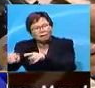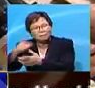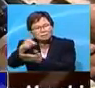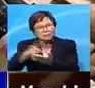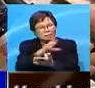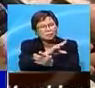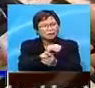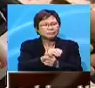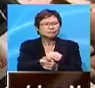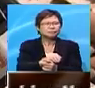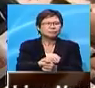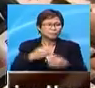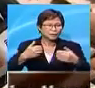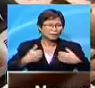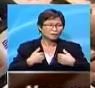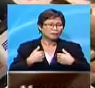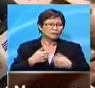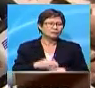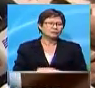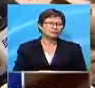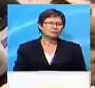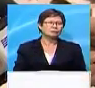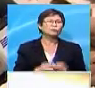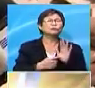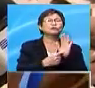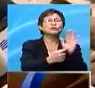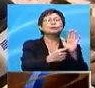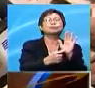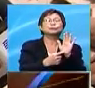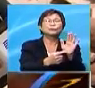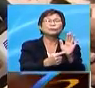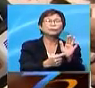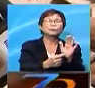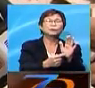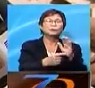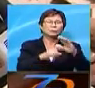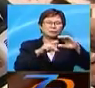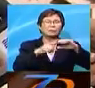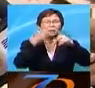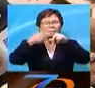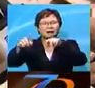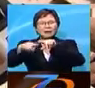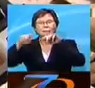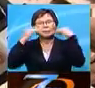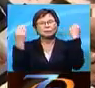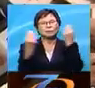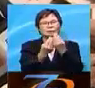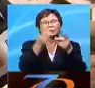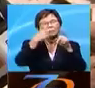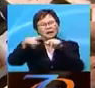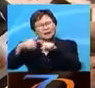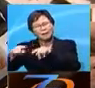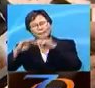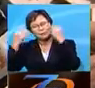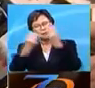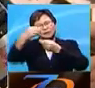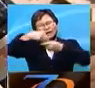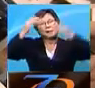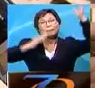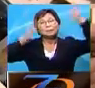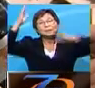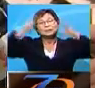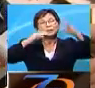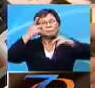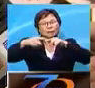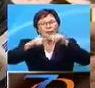dan aspeknyabolizing the berlapisan masyarakat yang ada di di Malaysia ini berbagai